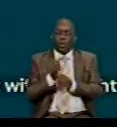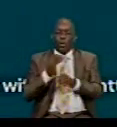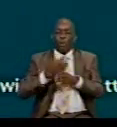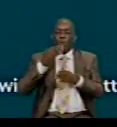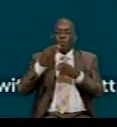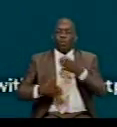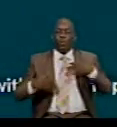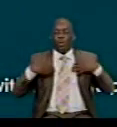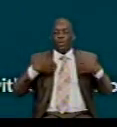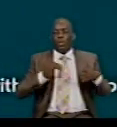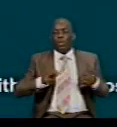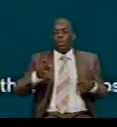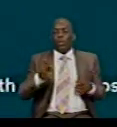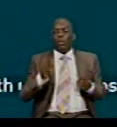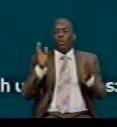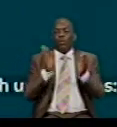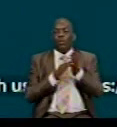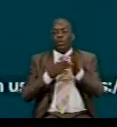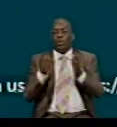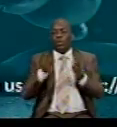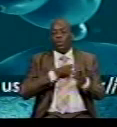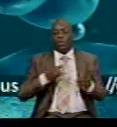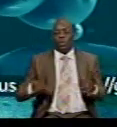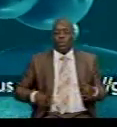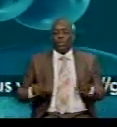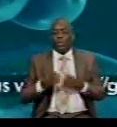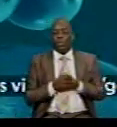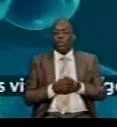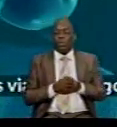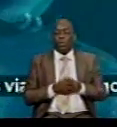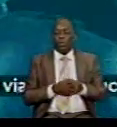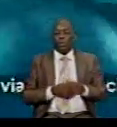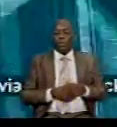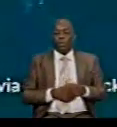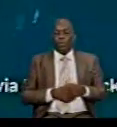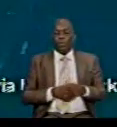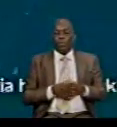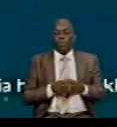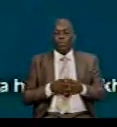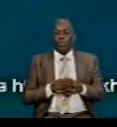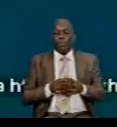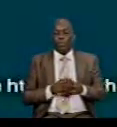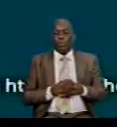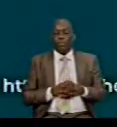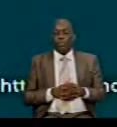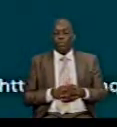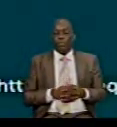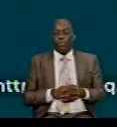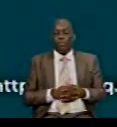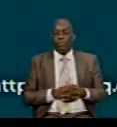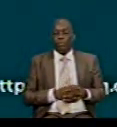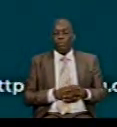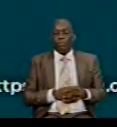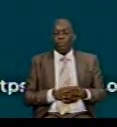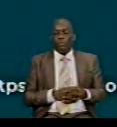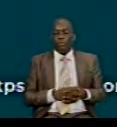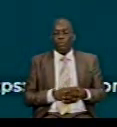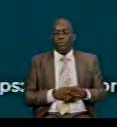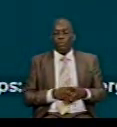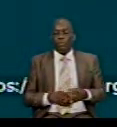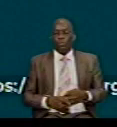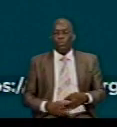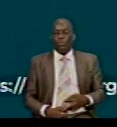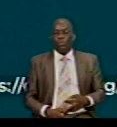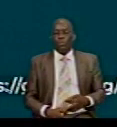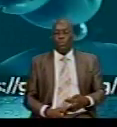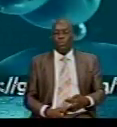Lord. Ce témoignage nous vient de Alasa Adura Oluwatuyi de l'État d'Ondo